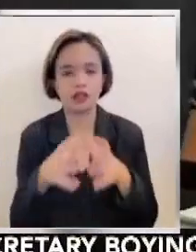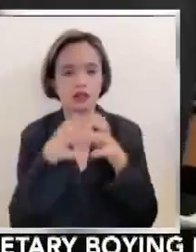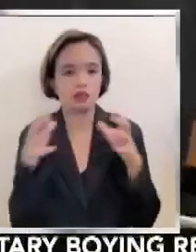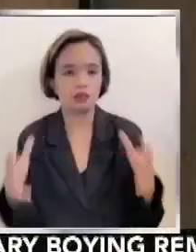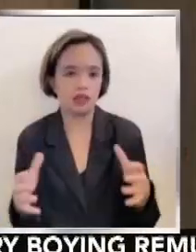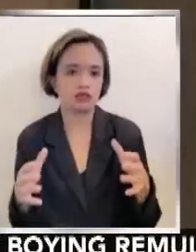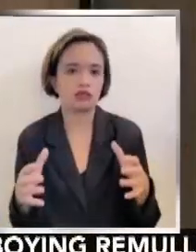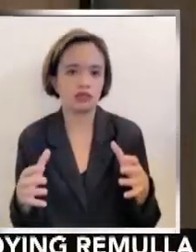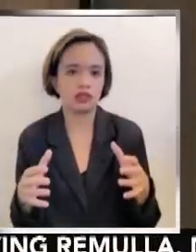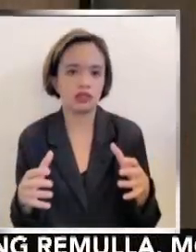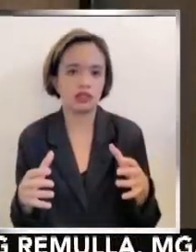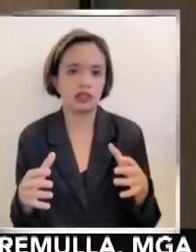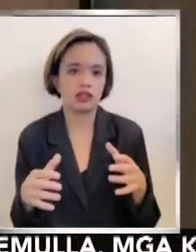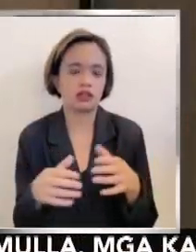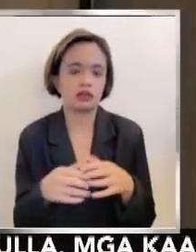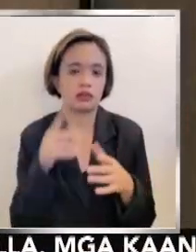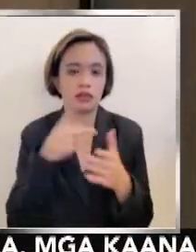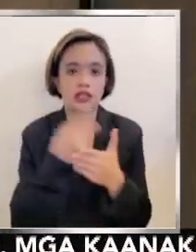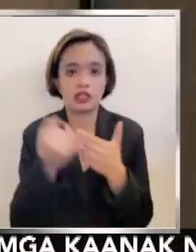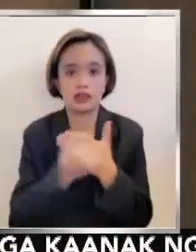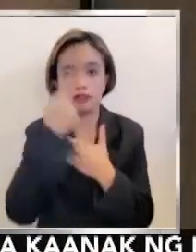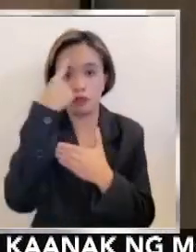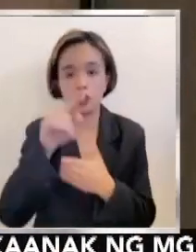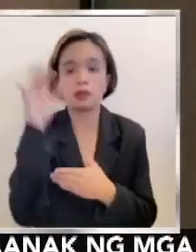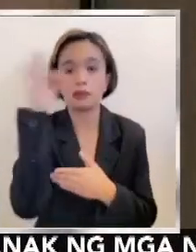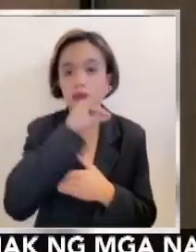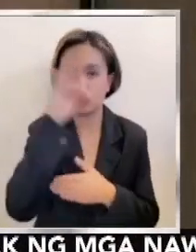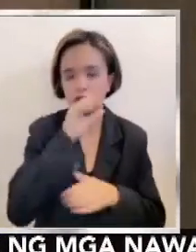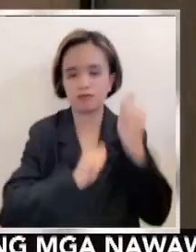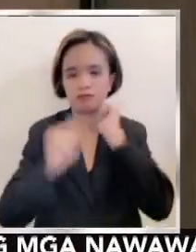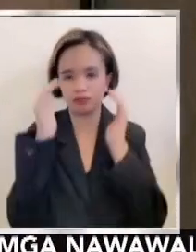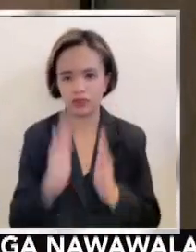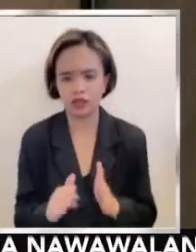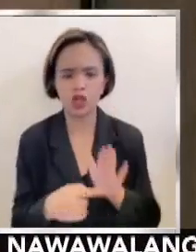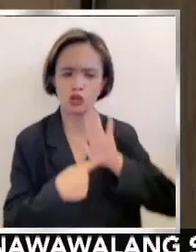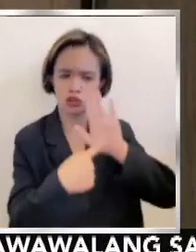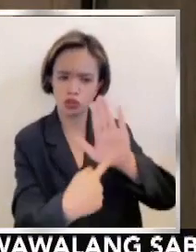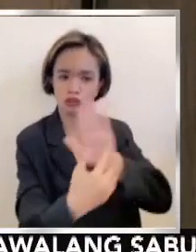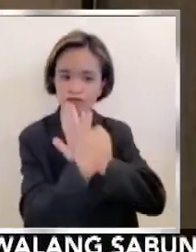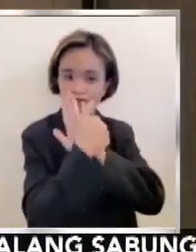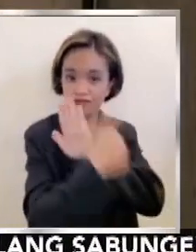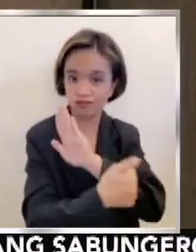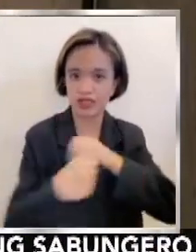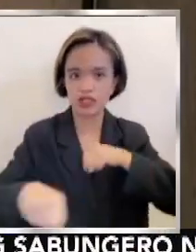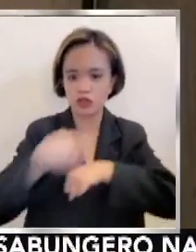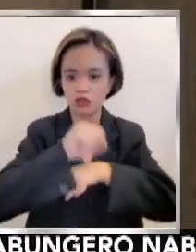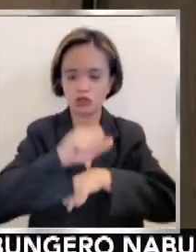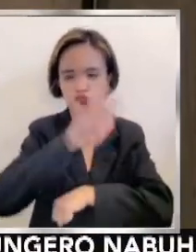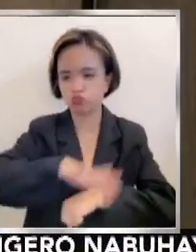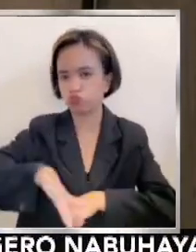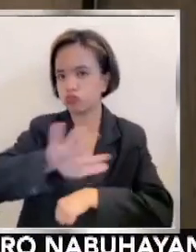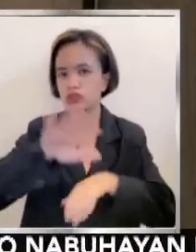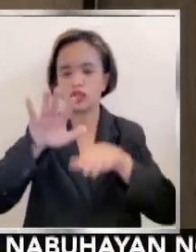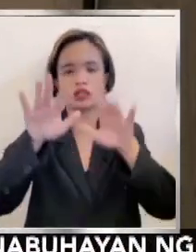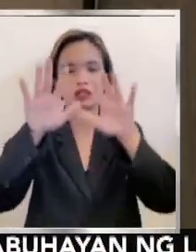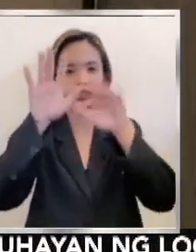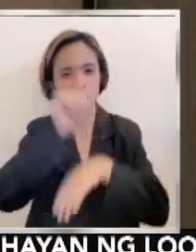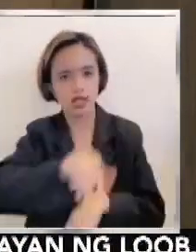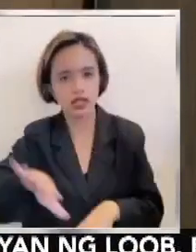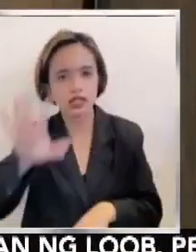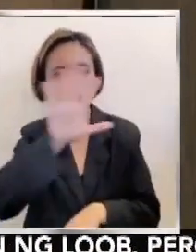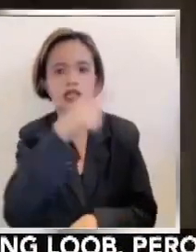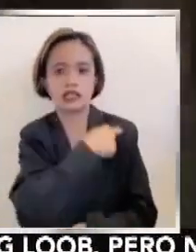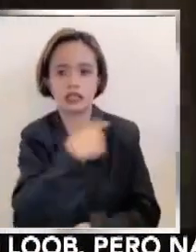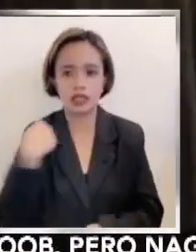artists. Para maipakita ang galing nila, sa Singapore, sa buong ASEAN region, sa China, at hopefully sa buong